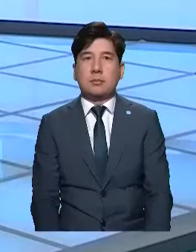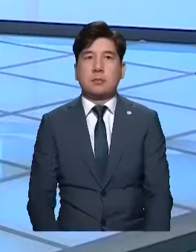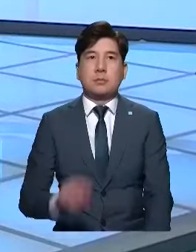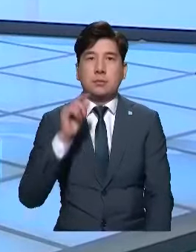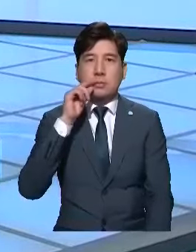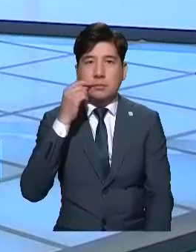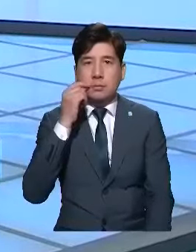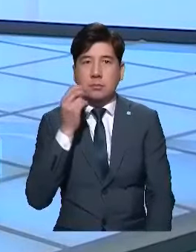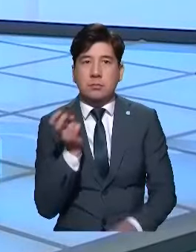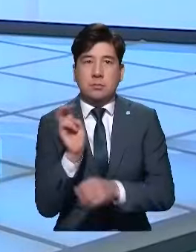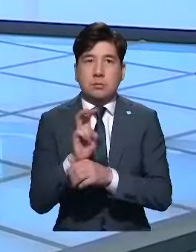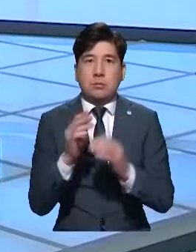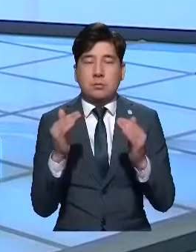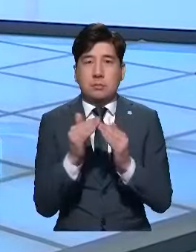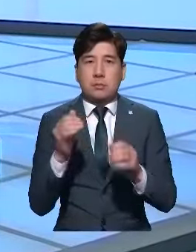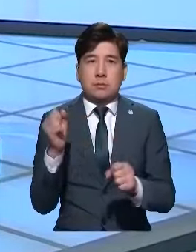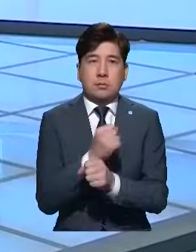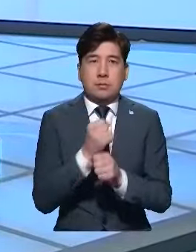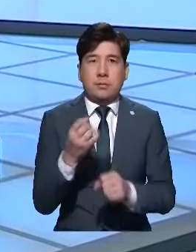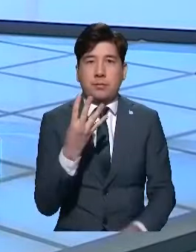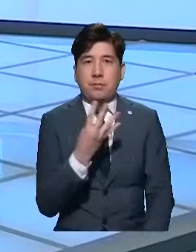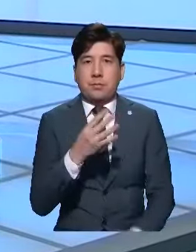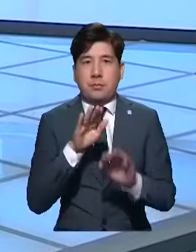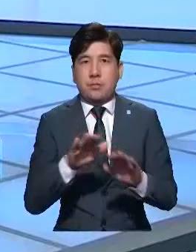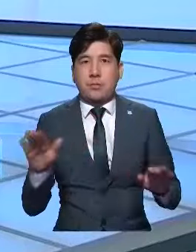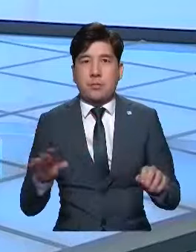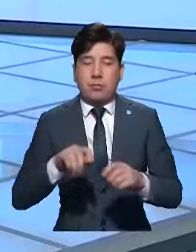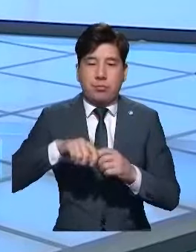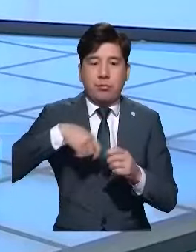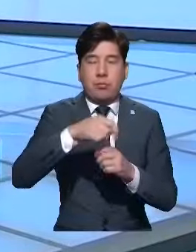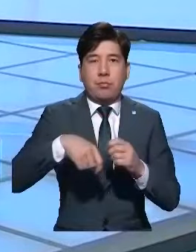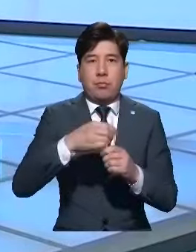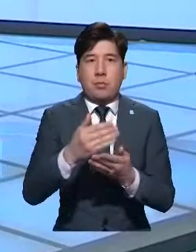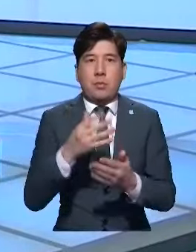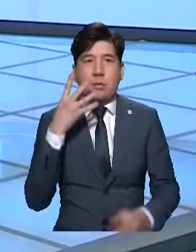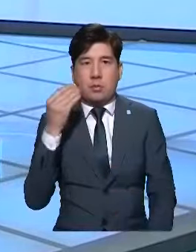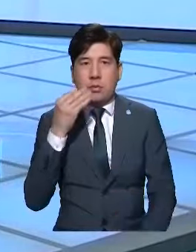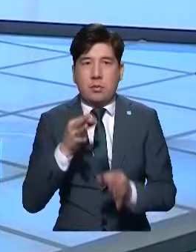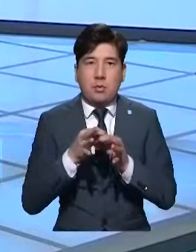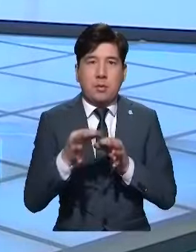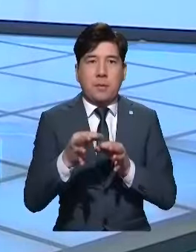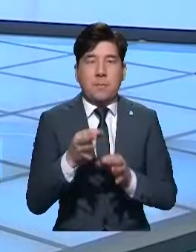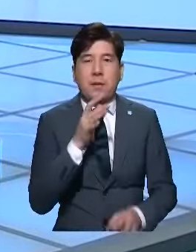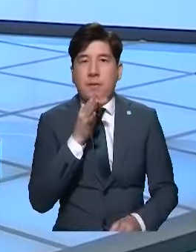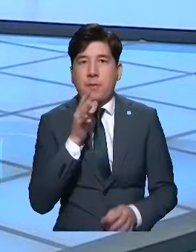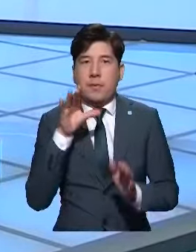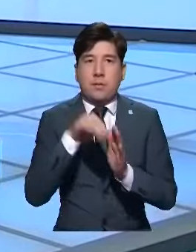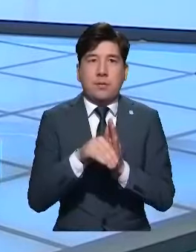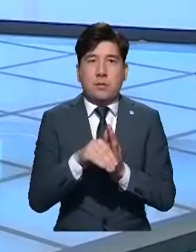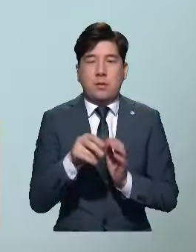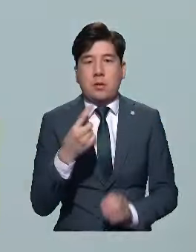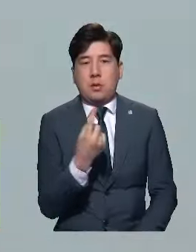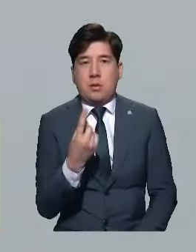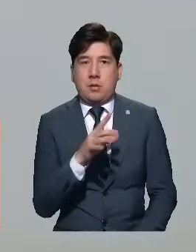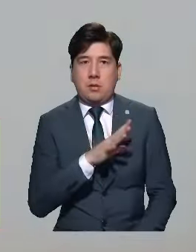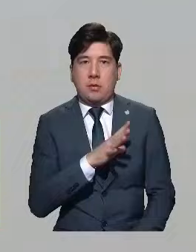Мужчина ворвался в дом и избил четверых детей, связав им руки и ноги в Алматинской области. В этот момент они были одни. По неподтвержденным